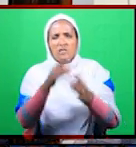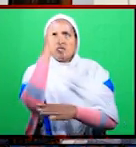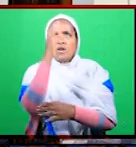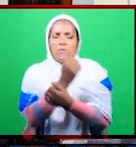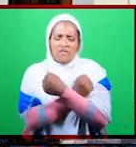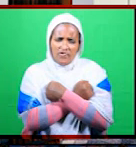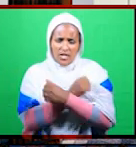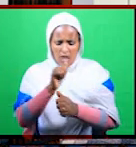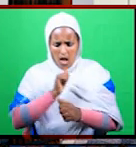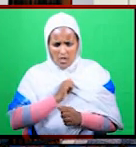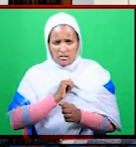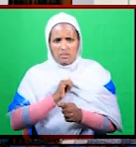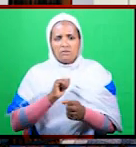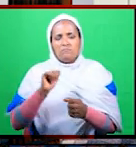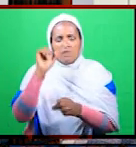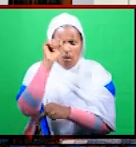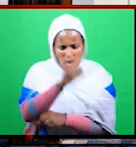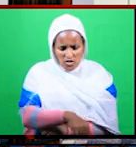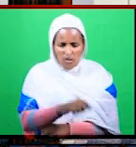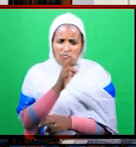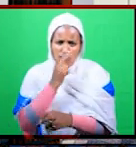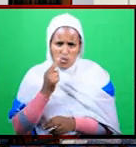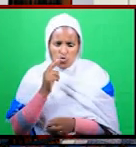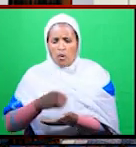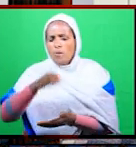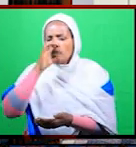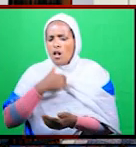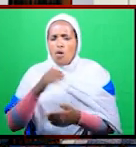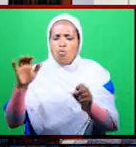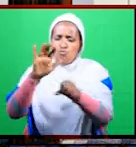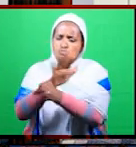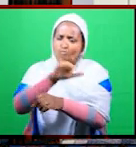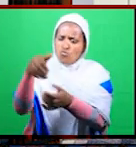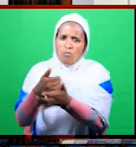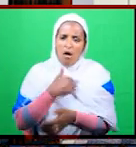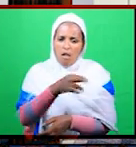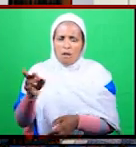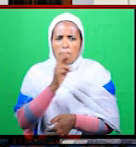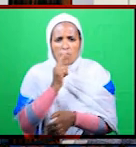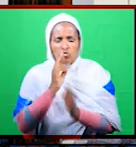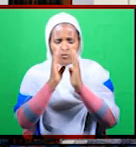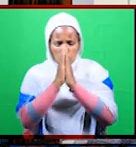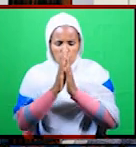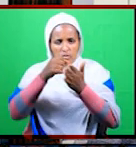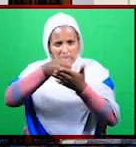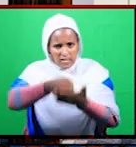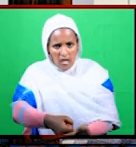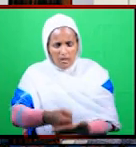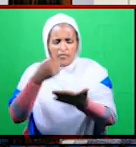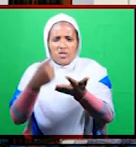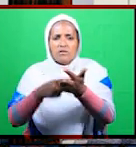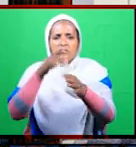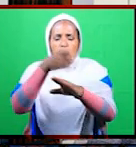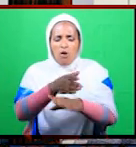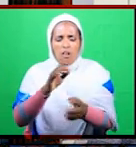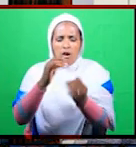ስለ ፍቅረ እግዚአብሔር ሲሉ ራስን ለማሸነፍ ሲሉ መጾም፣ የሚጠጣ እያለ ሁሉም ነገር ተሟልቶ እያለ በጾም በጸሎት መጽናት፣